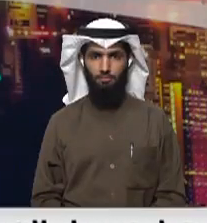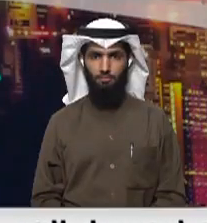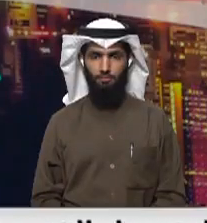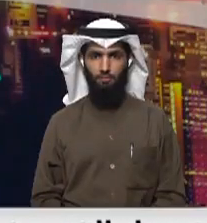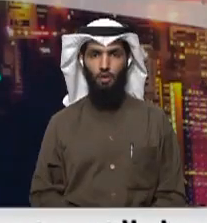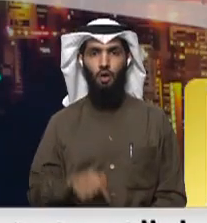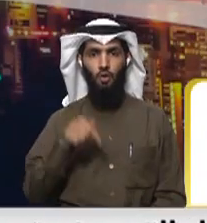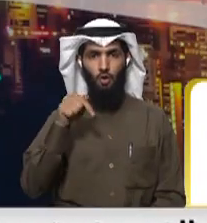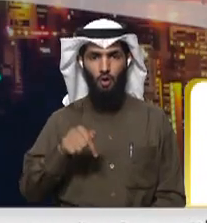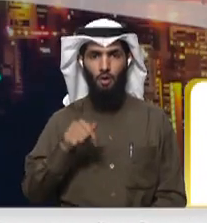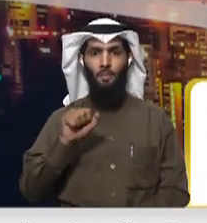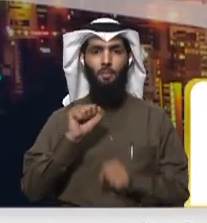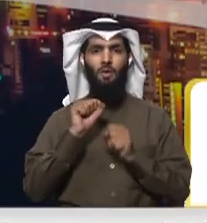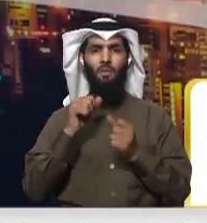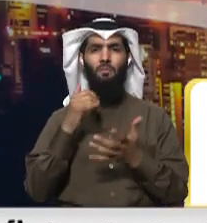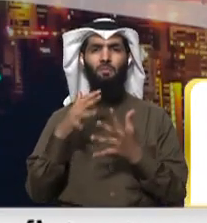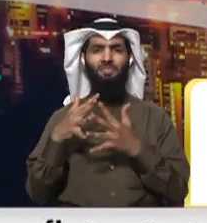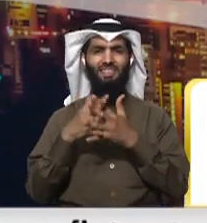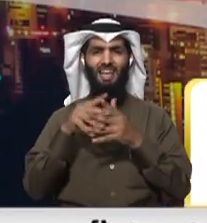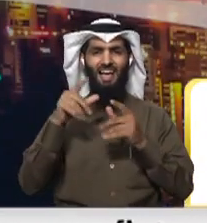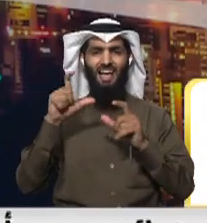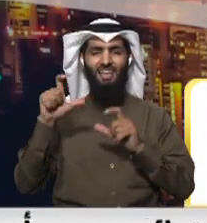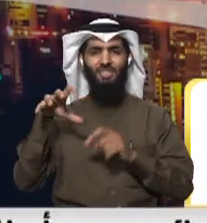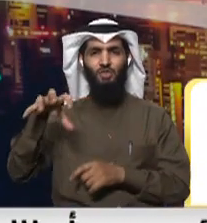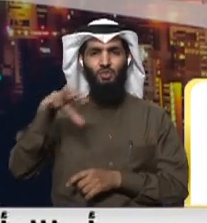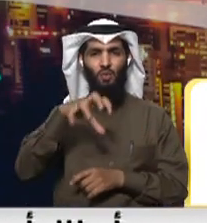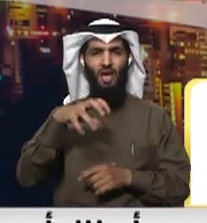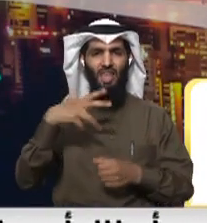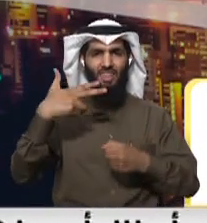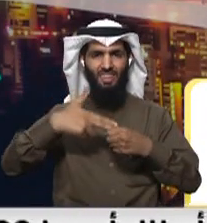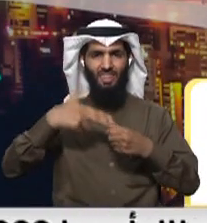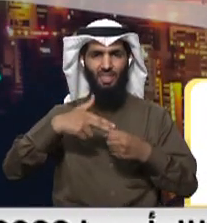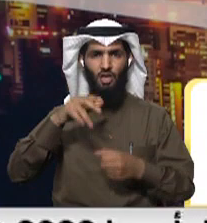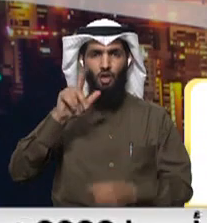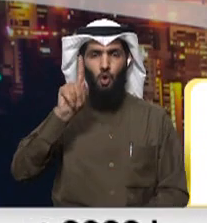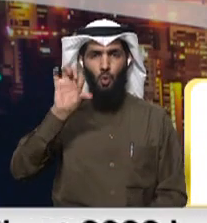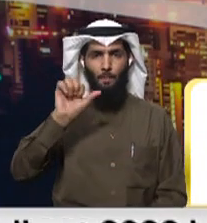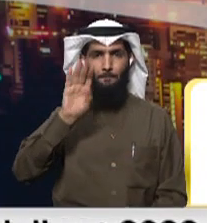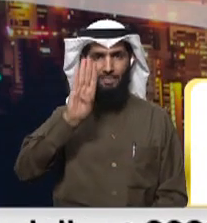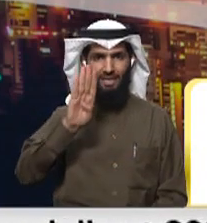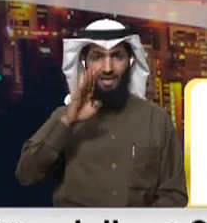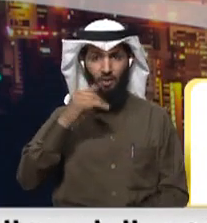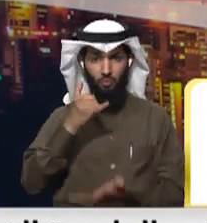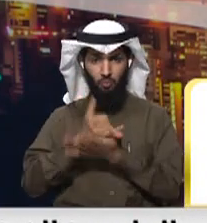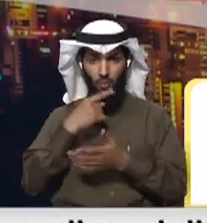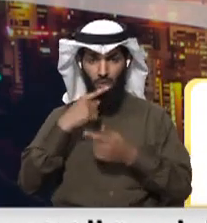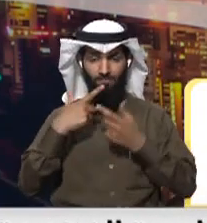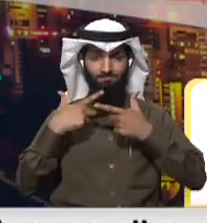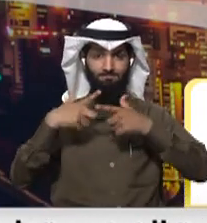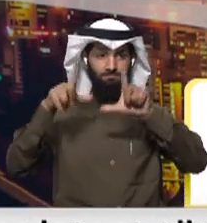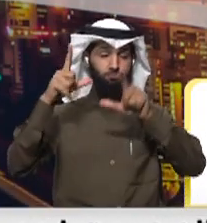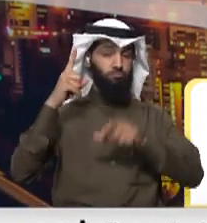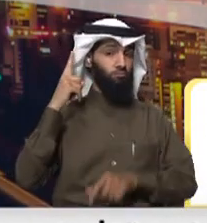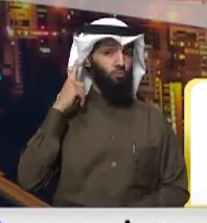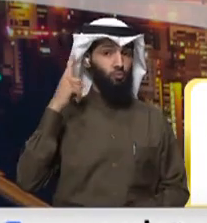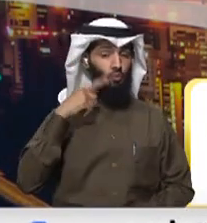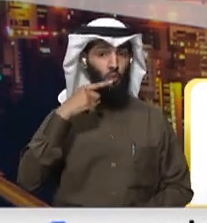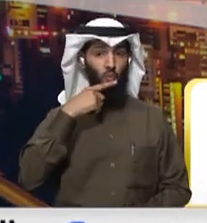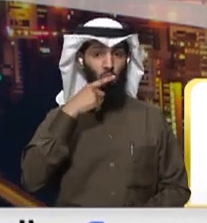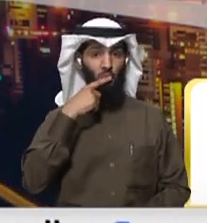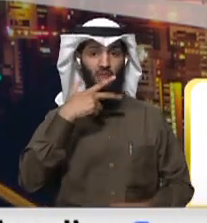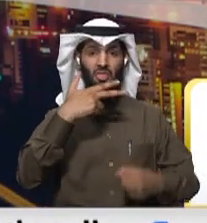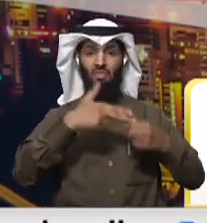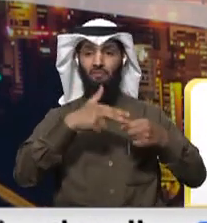قال الأمين العام لمنظمة الدول المصدرة للبترول أوبك هيثم الغيص أن الدعوات التي تنادي بالتخلي عن النفط